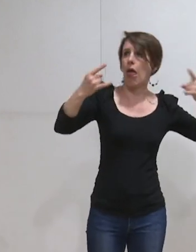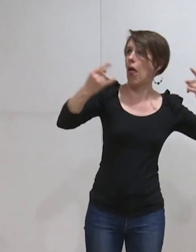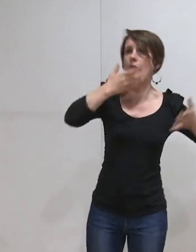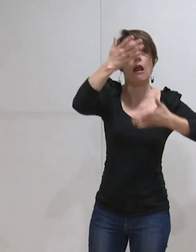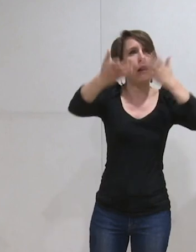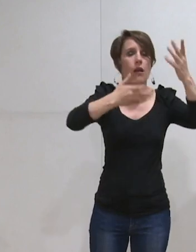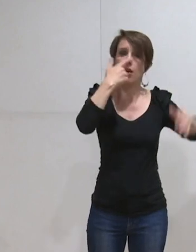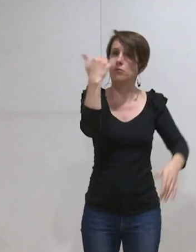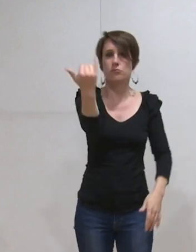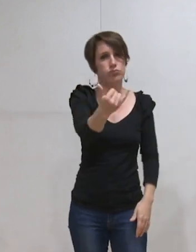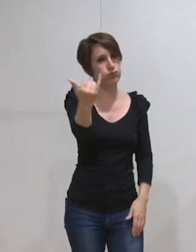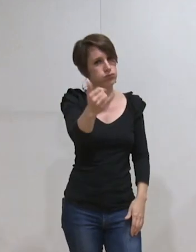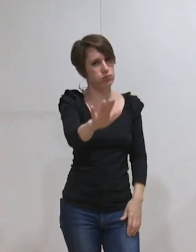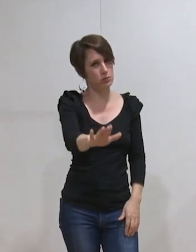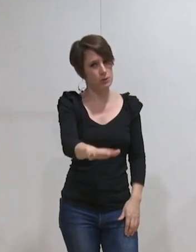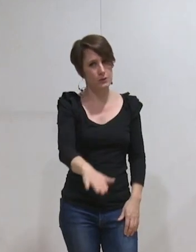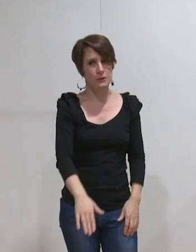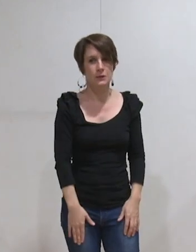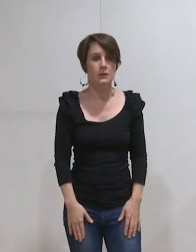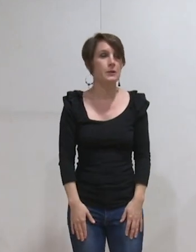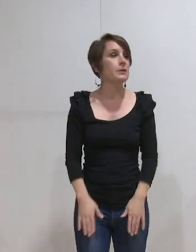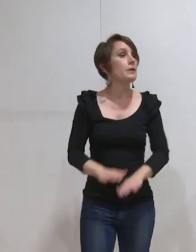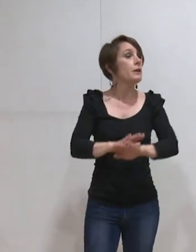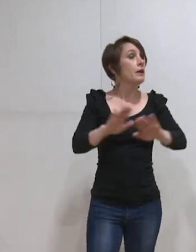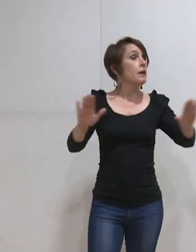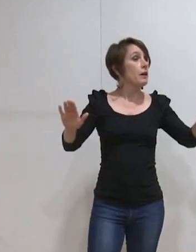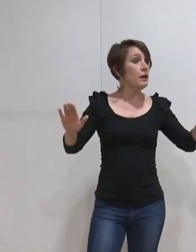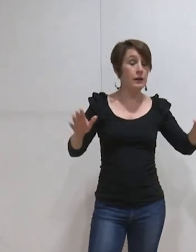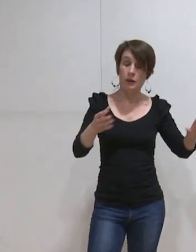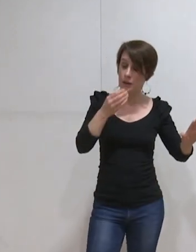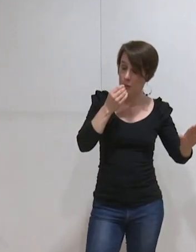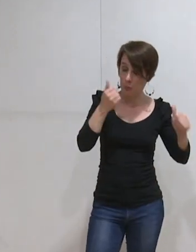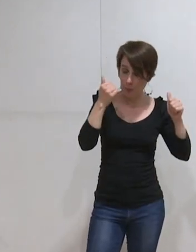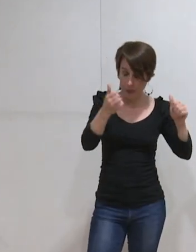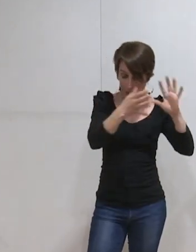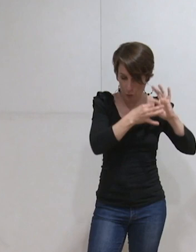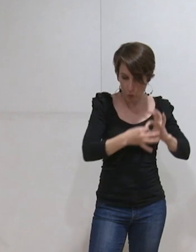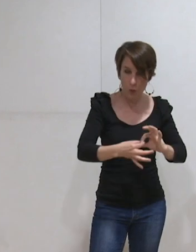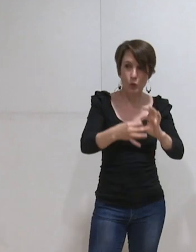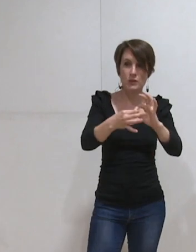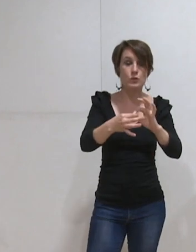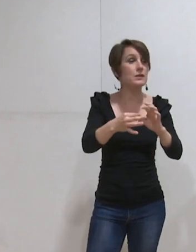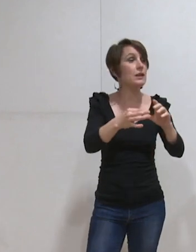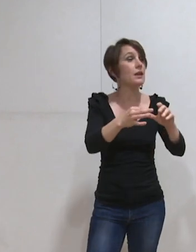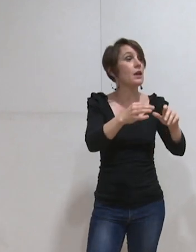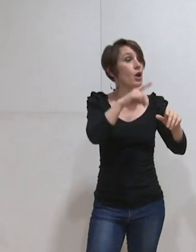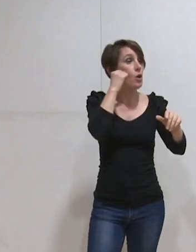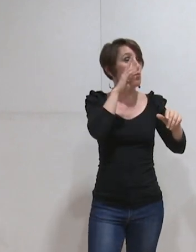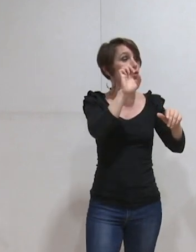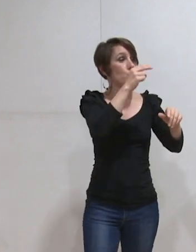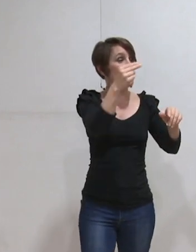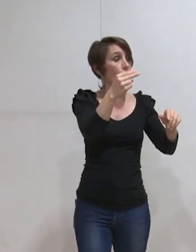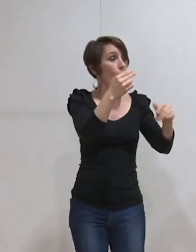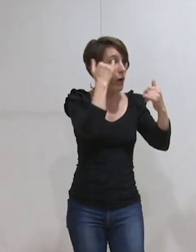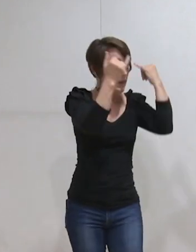les autres allez donc il a une continuité puisque nous reprenons les idées de Paul Bron qui l' transmis au services qui nous les ont